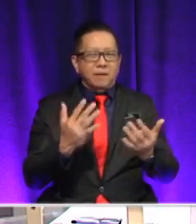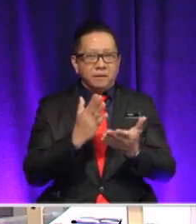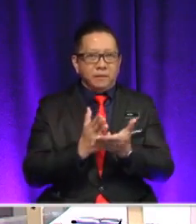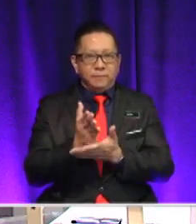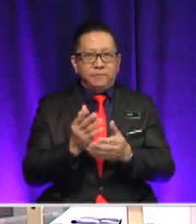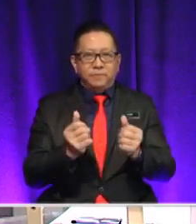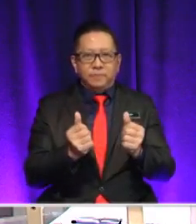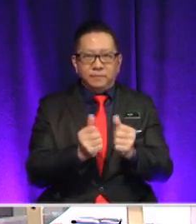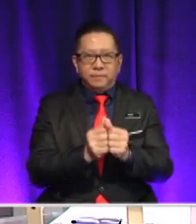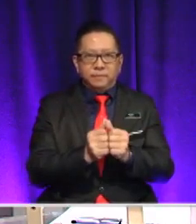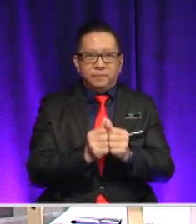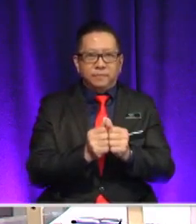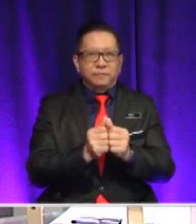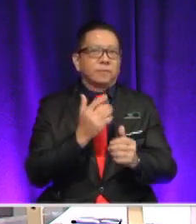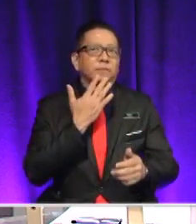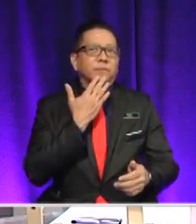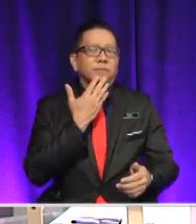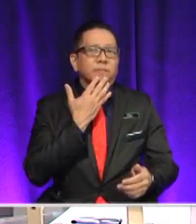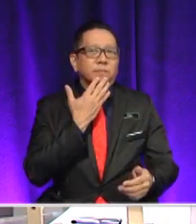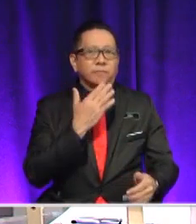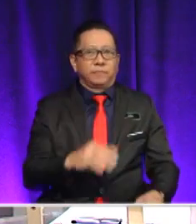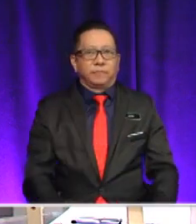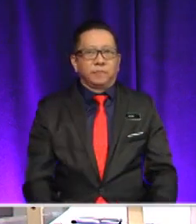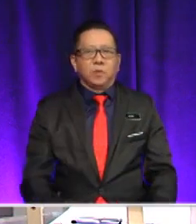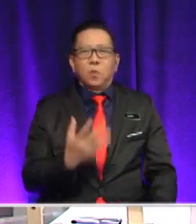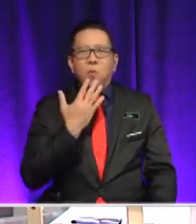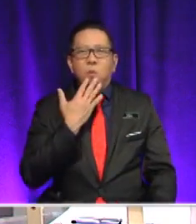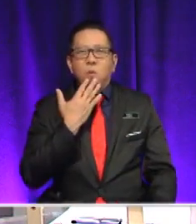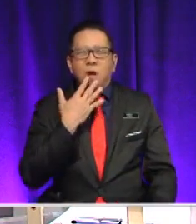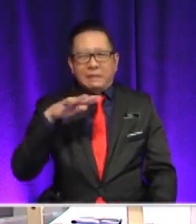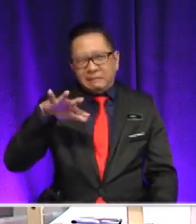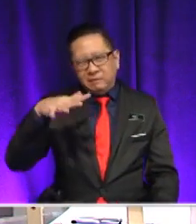kita ambil warna yang paling coy